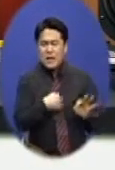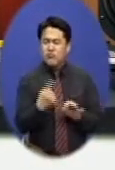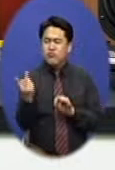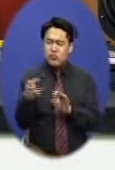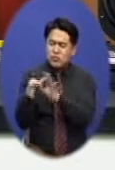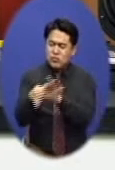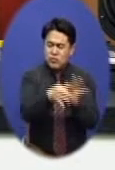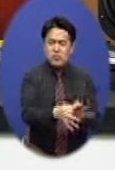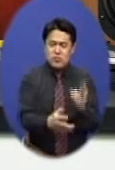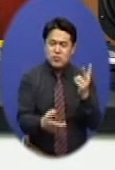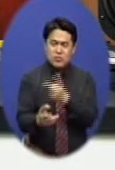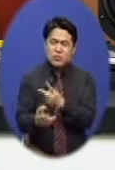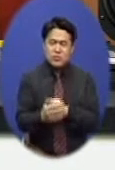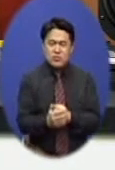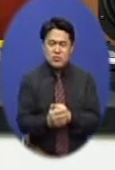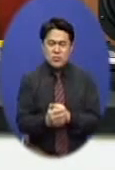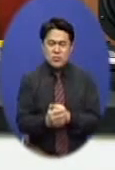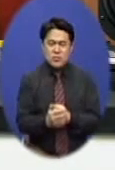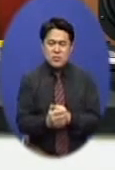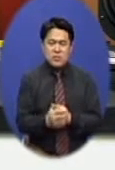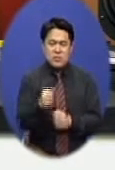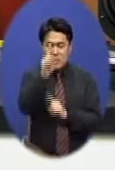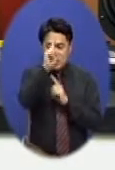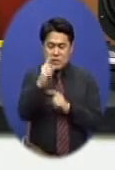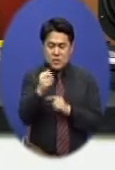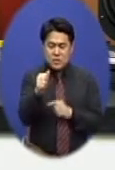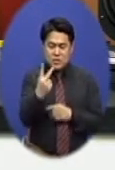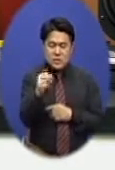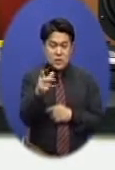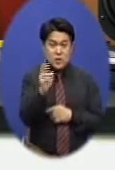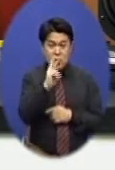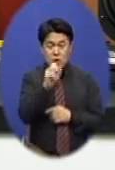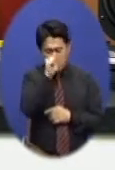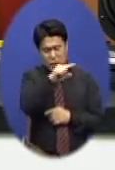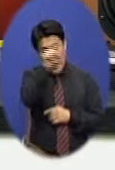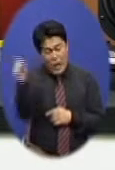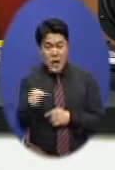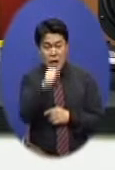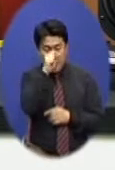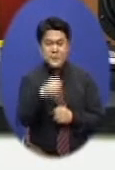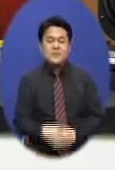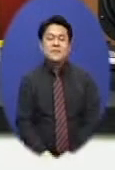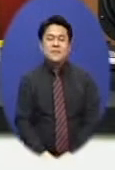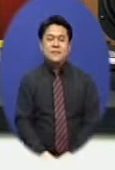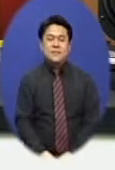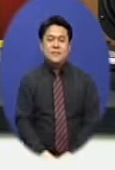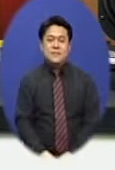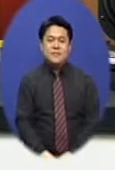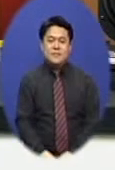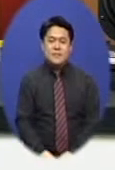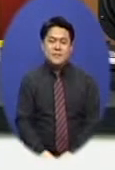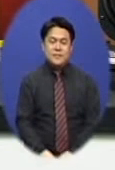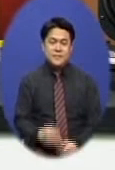저, 송두리째도 좋아하고요. 유효정 씨 노래도? 네, 유효정 씨도 네. 노래도 네. 좋아하시고. 아, 그, 저희 네. 나눔 노래자랑